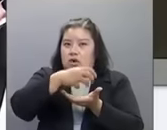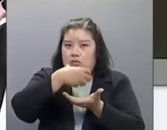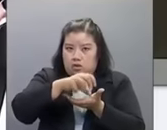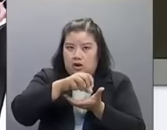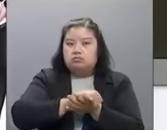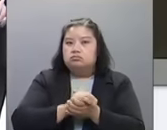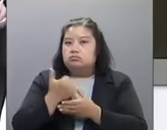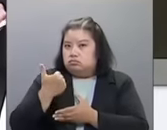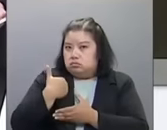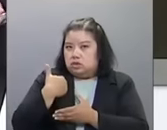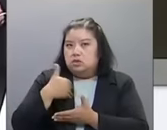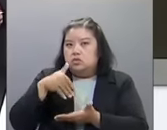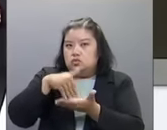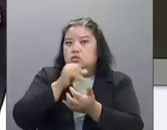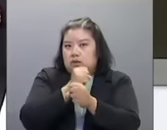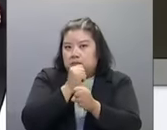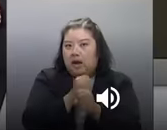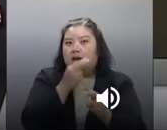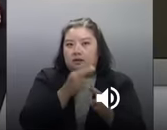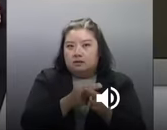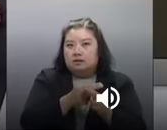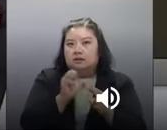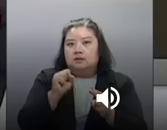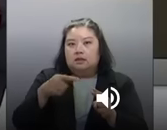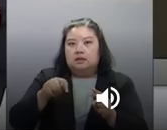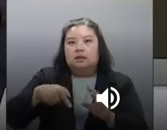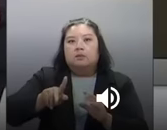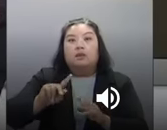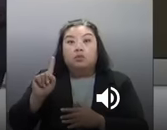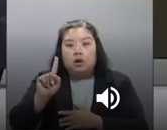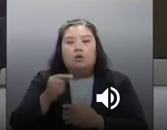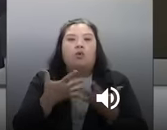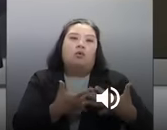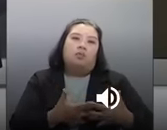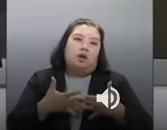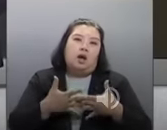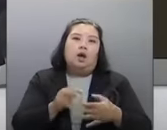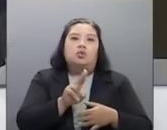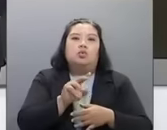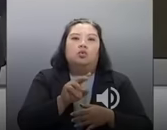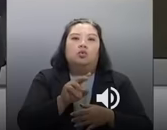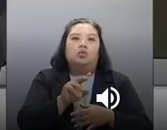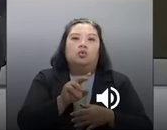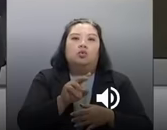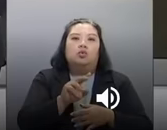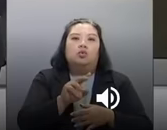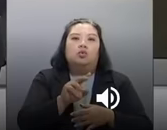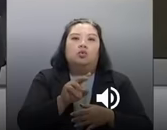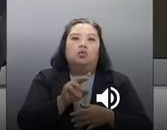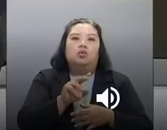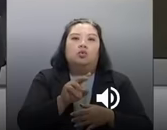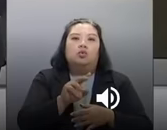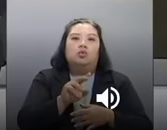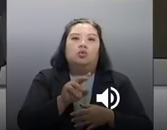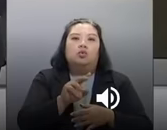ถาบันสันติภาพแห่งชาติสหรัฐอเมริกาหรือ USIP ซึ่งเป็นหน่วยงานวิชาการอิสระที่รัฐ เอ